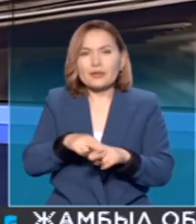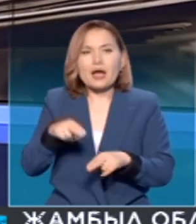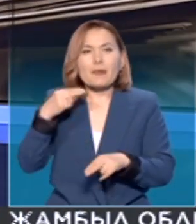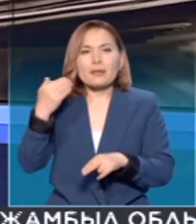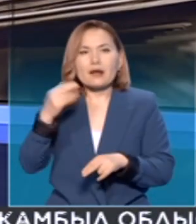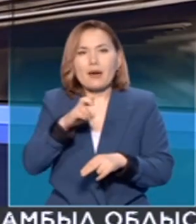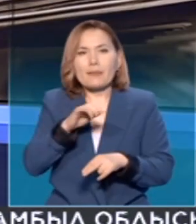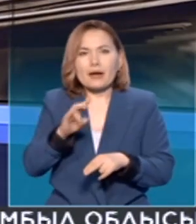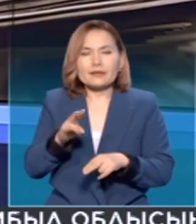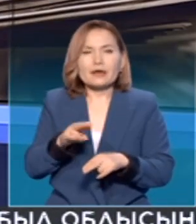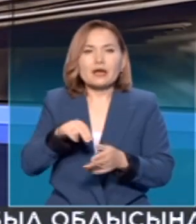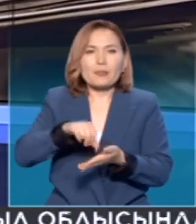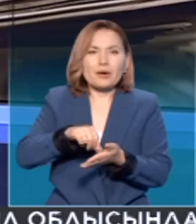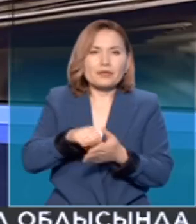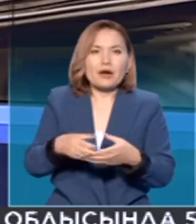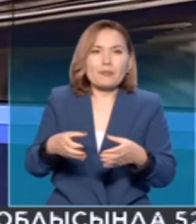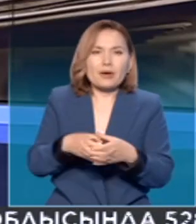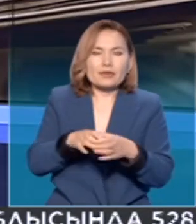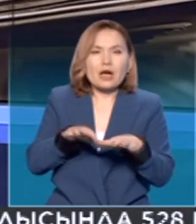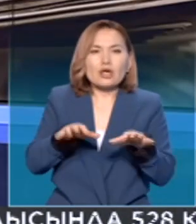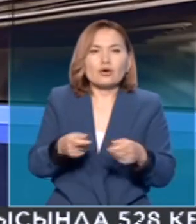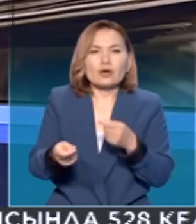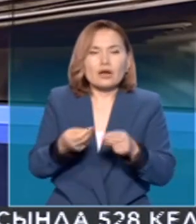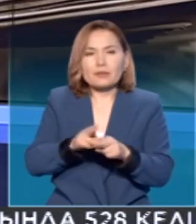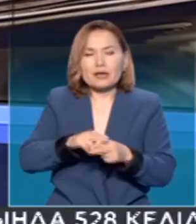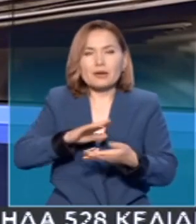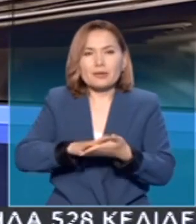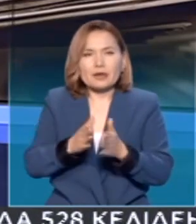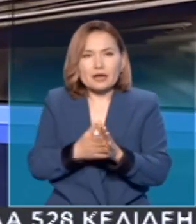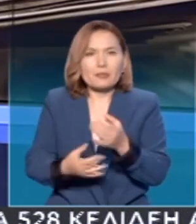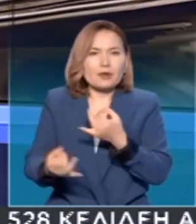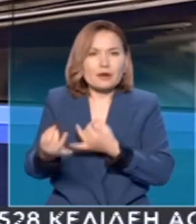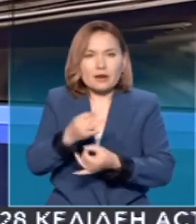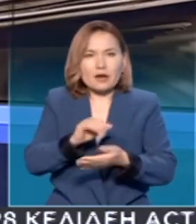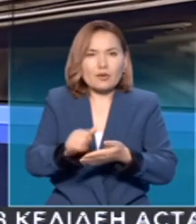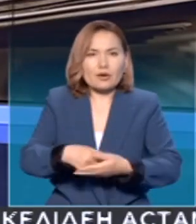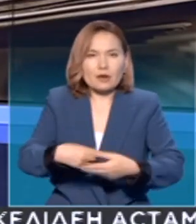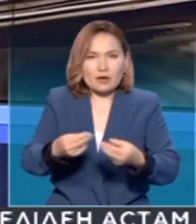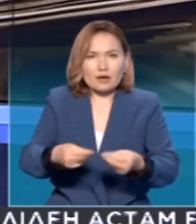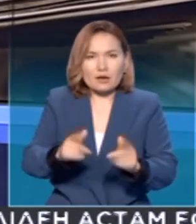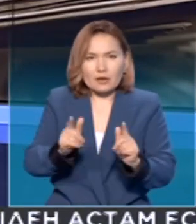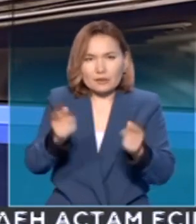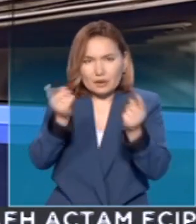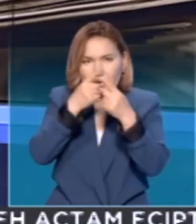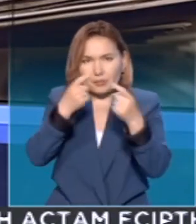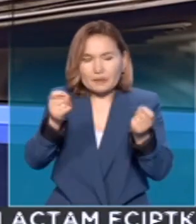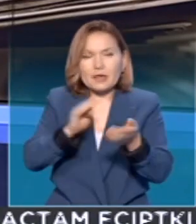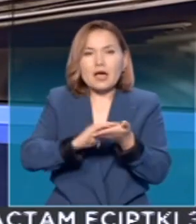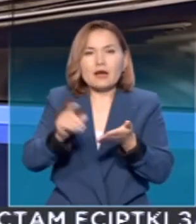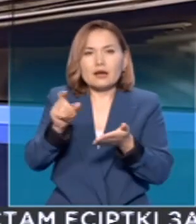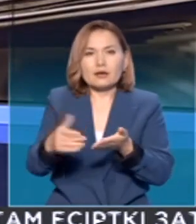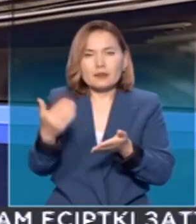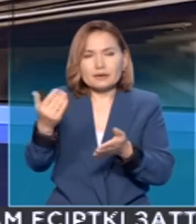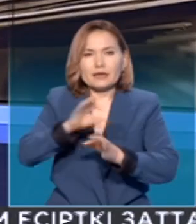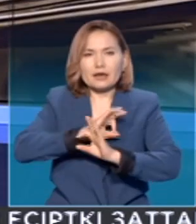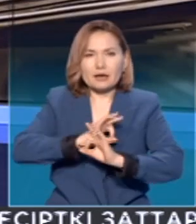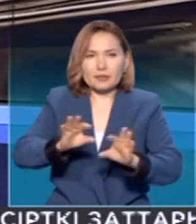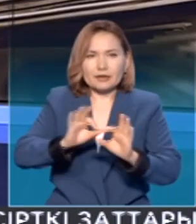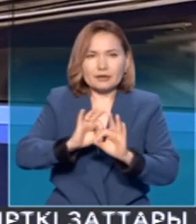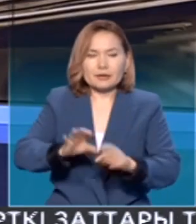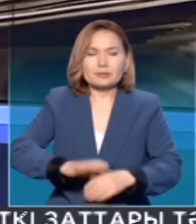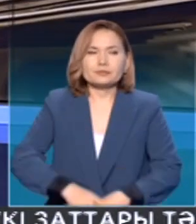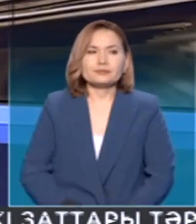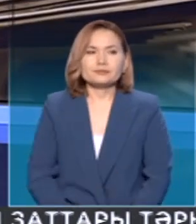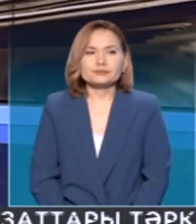президент Джо Байден мен өкілдер палатасының төрағасы алдын ала келісімге келгендерін мәлімдеді. Меншікті тілшіміз Жалғас Сәдібекұлы толығырақ